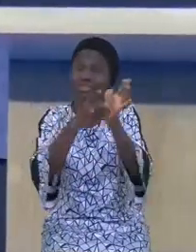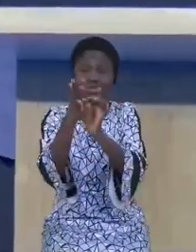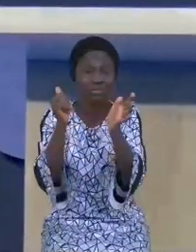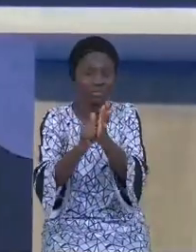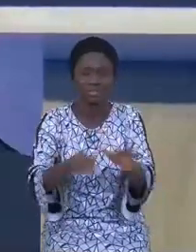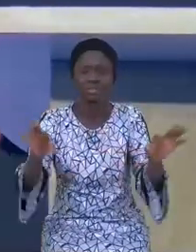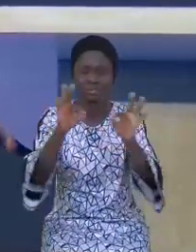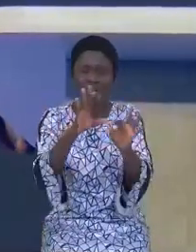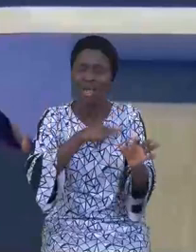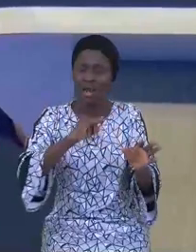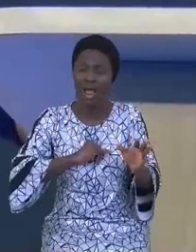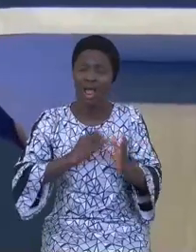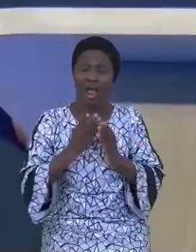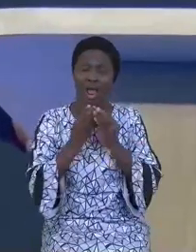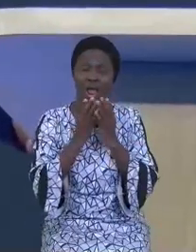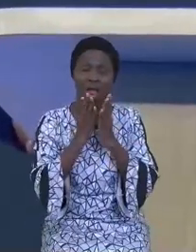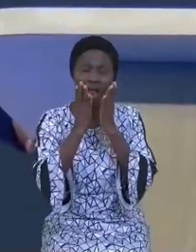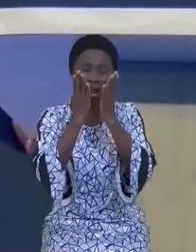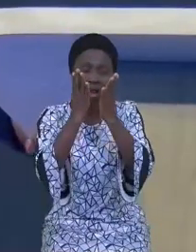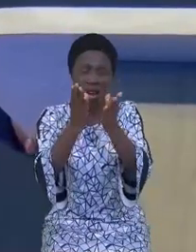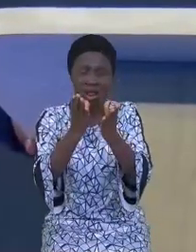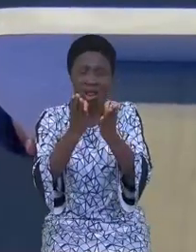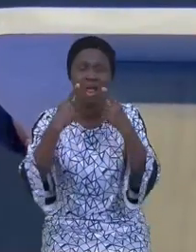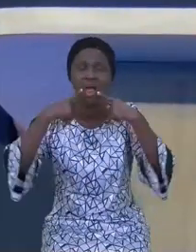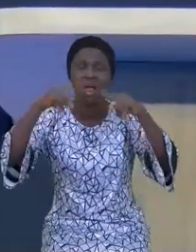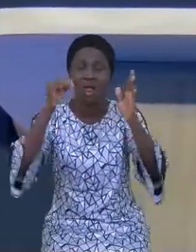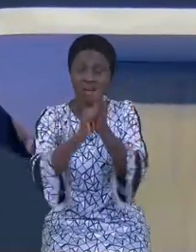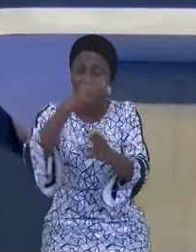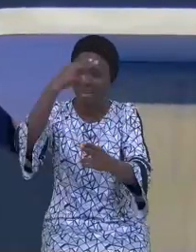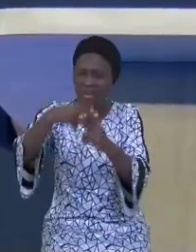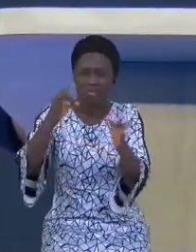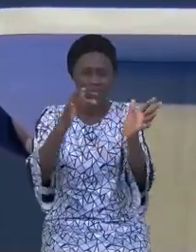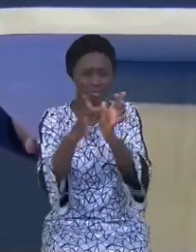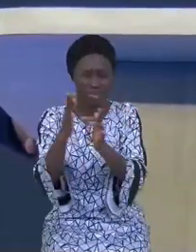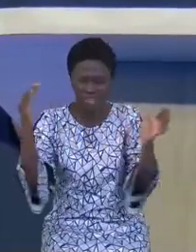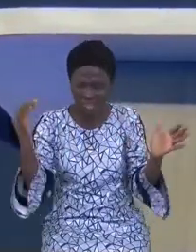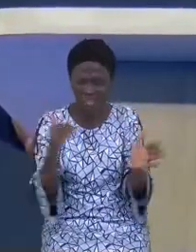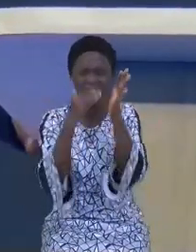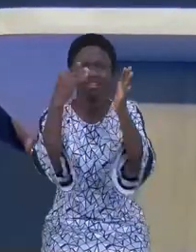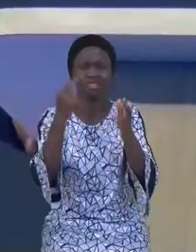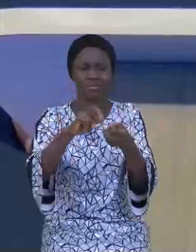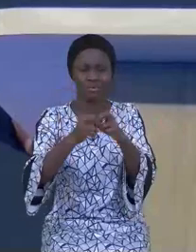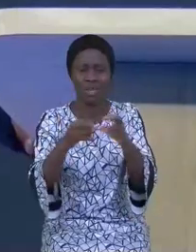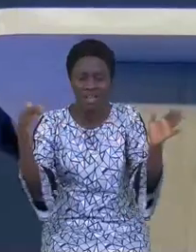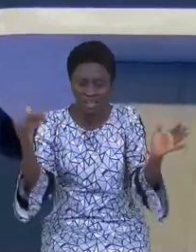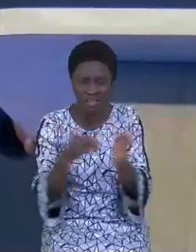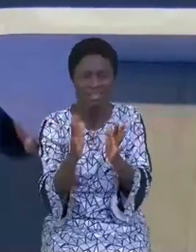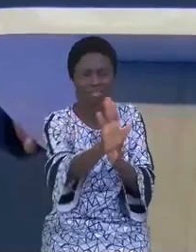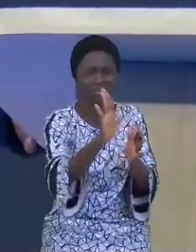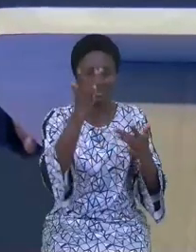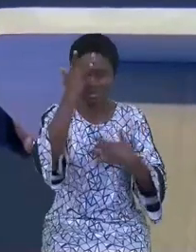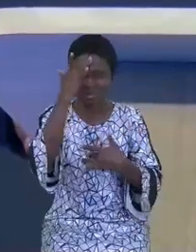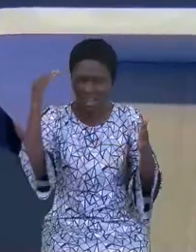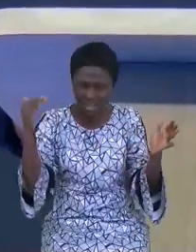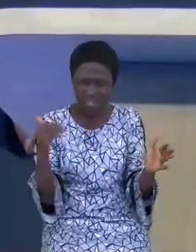je déclare, prononce le nom de Jésus contre ton problème, contre ta maladie,